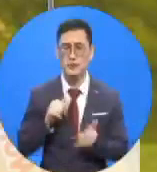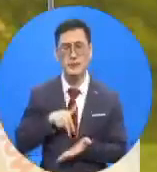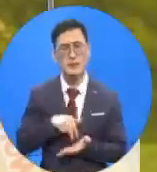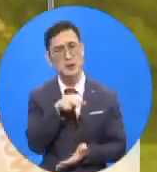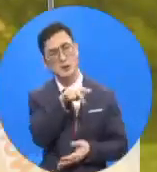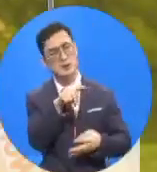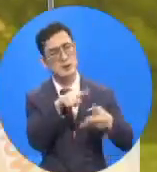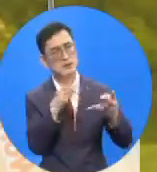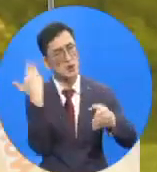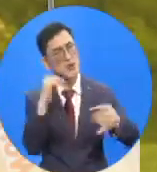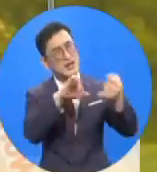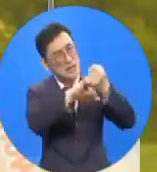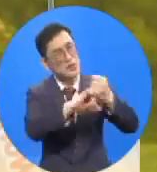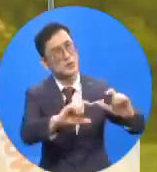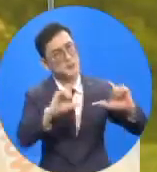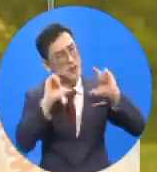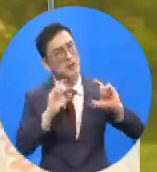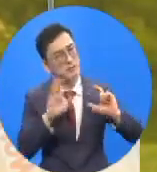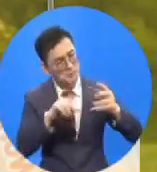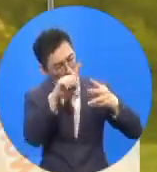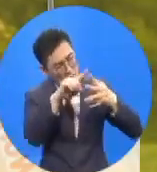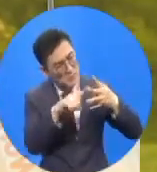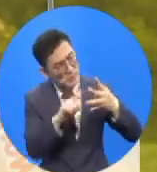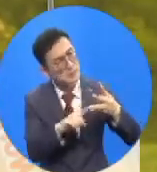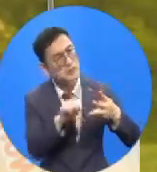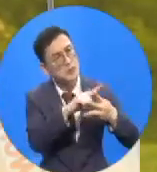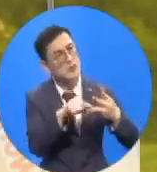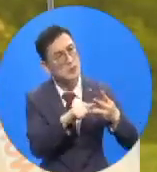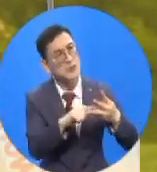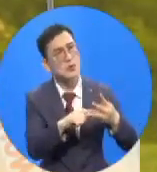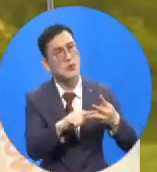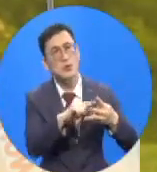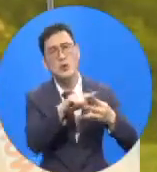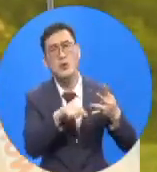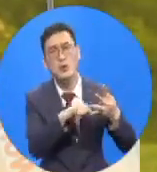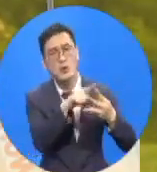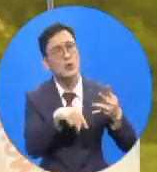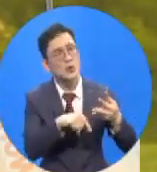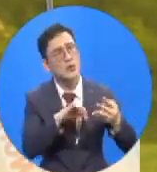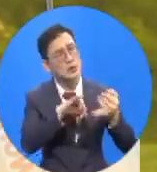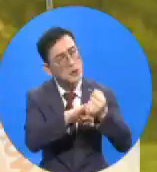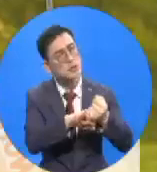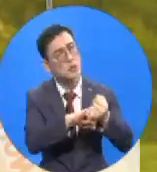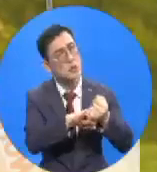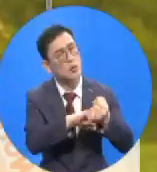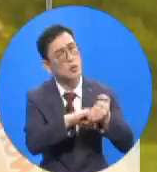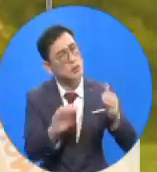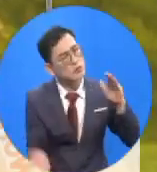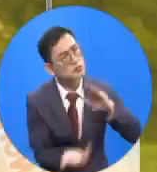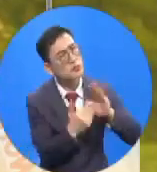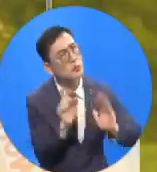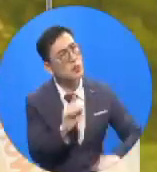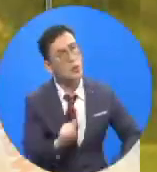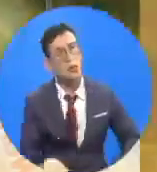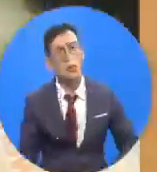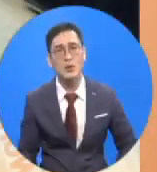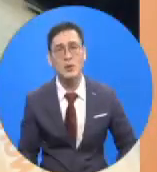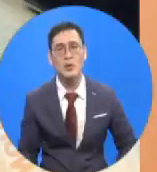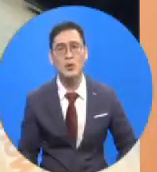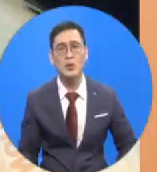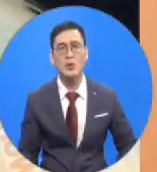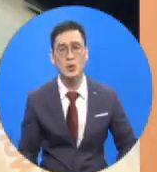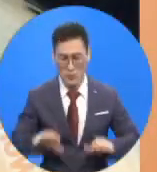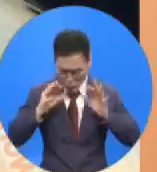이렇게 4년이 됐는데 바뀐 게 뭔가 내 삶이 지금 좀 더 낮은 게 뭔가 하는 걸 보면 자 최근에